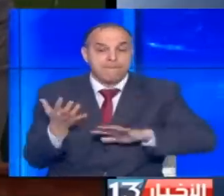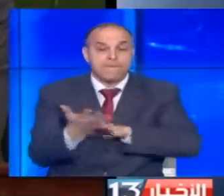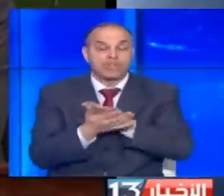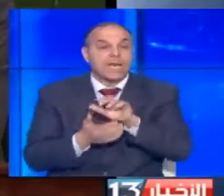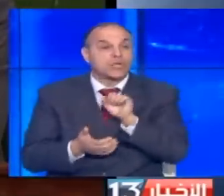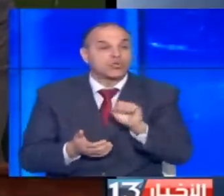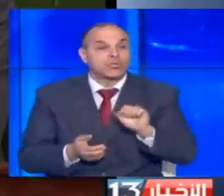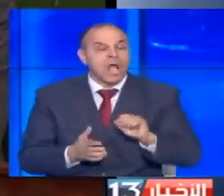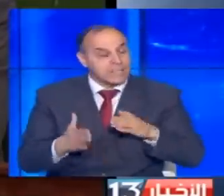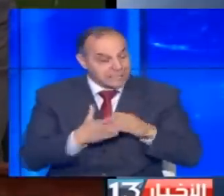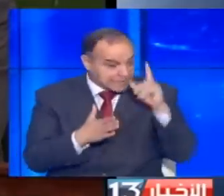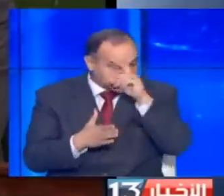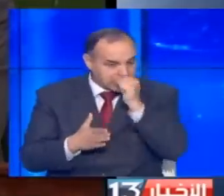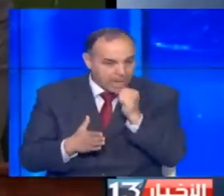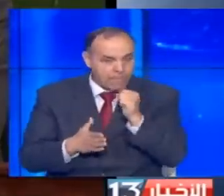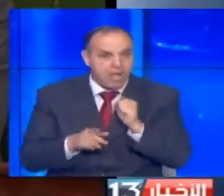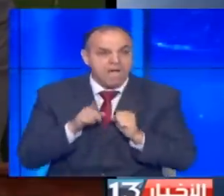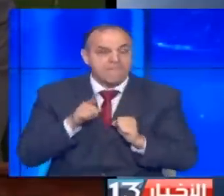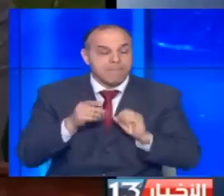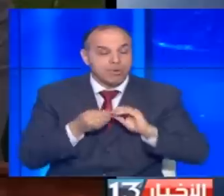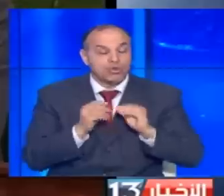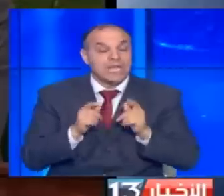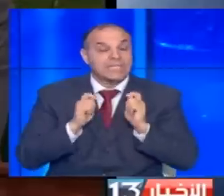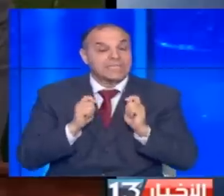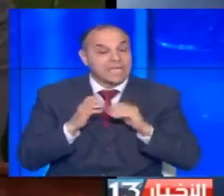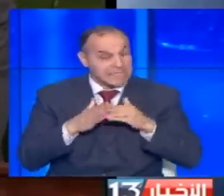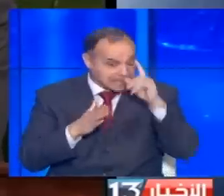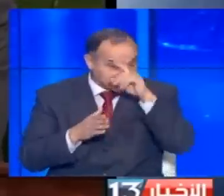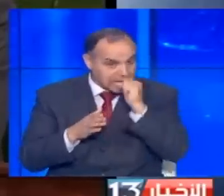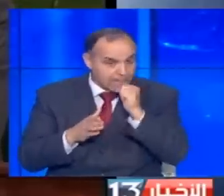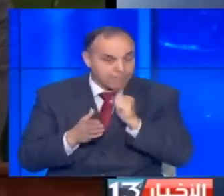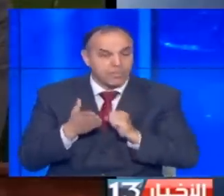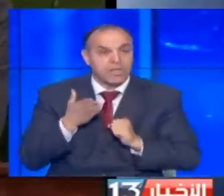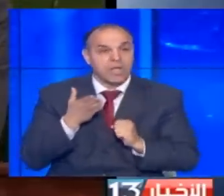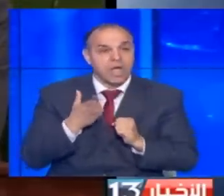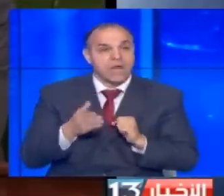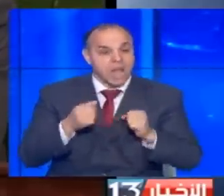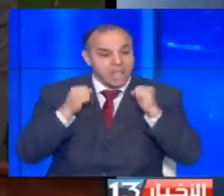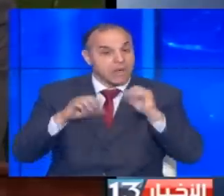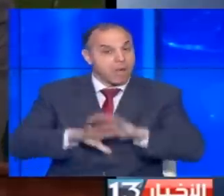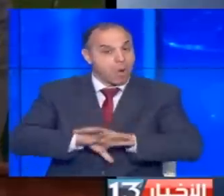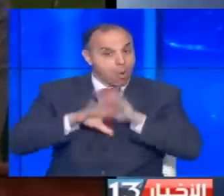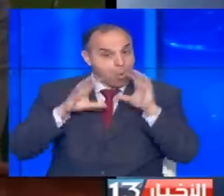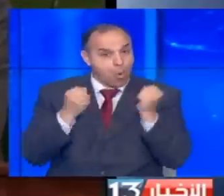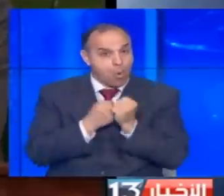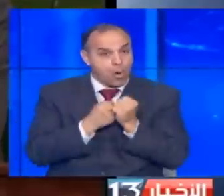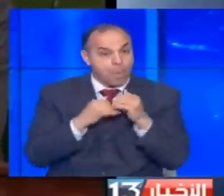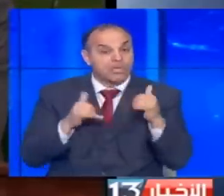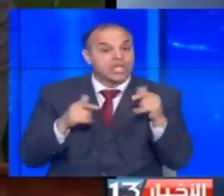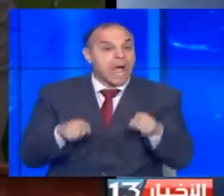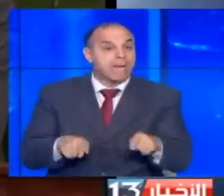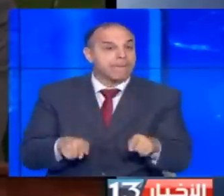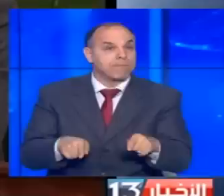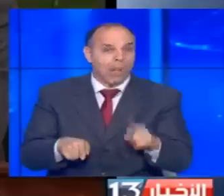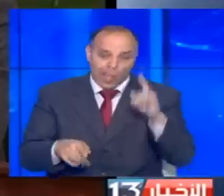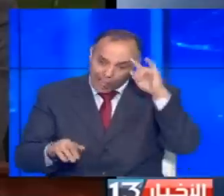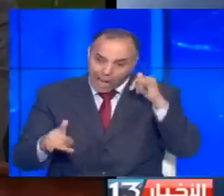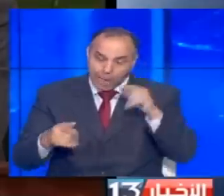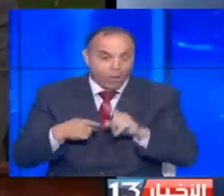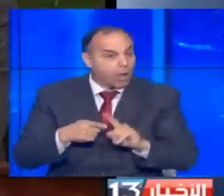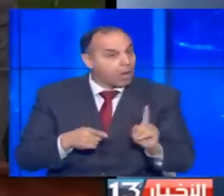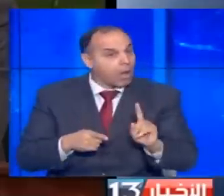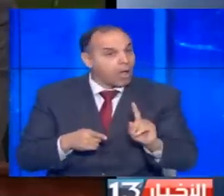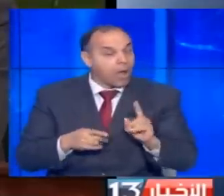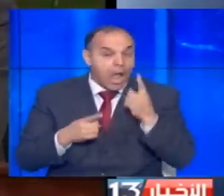حاده وهناك ازمه سياسيه حاده وان الاضراب العام ليس تلعبه او تسلم وتسليم